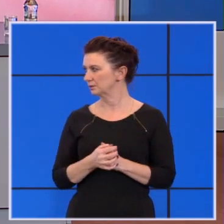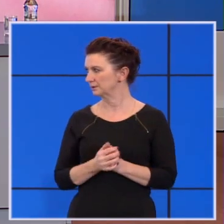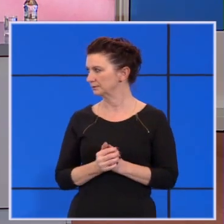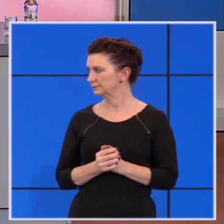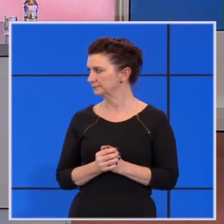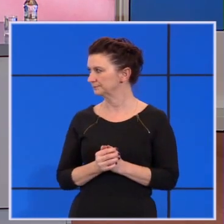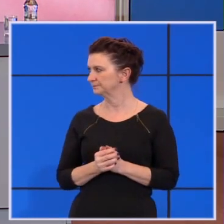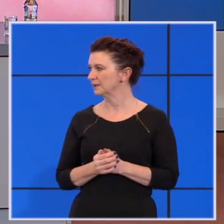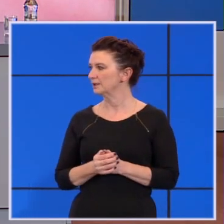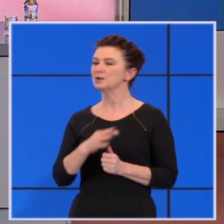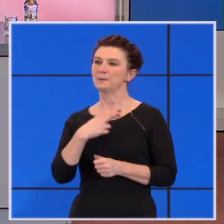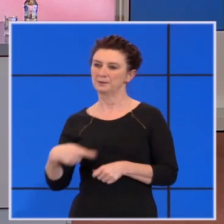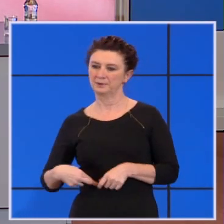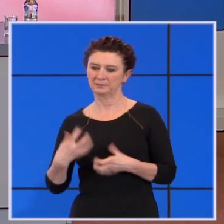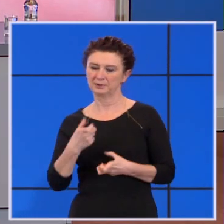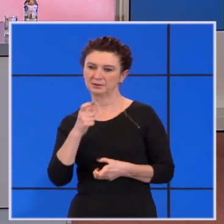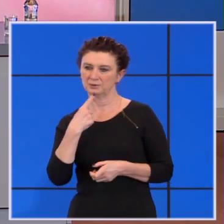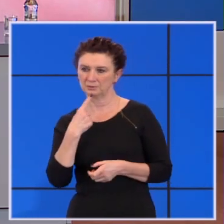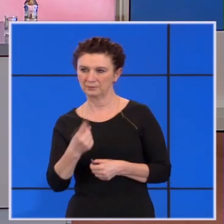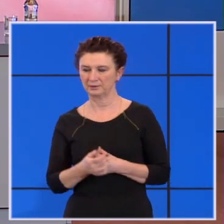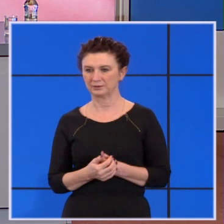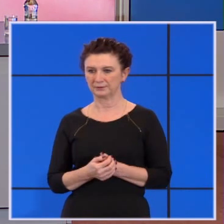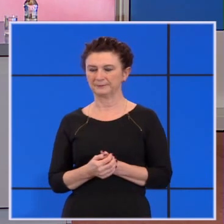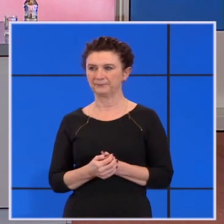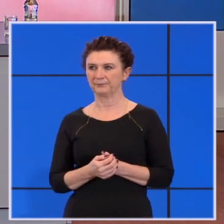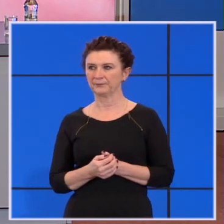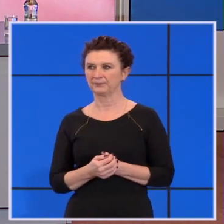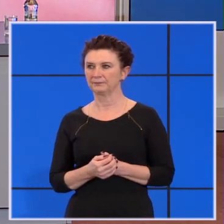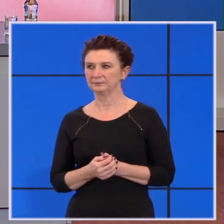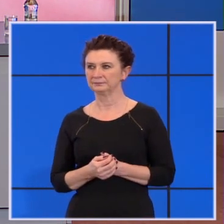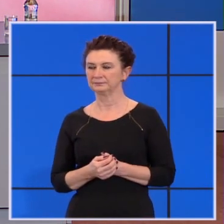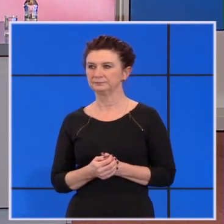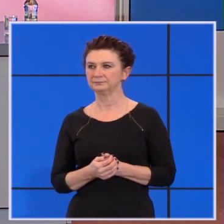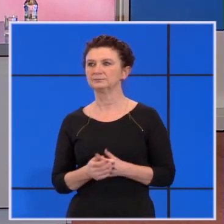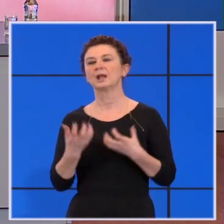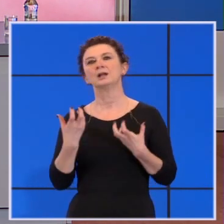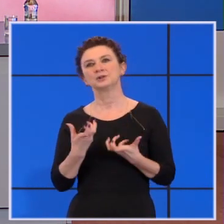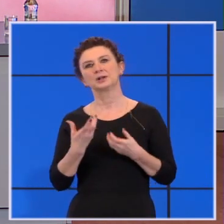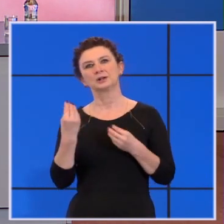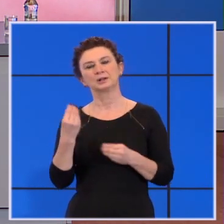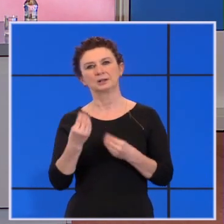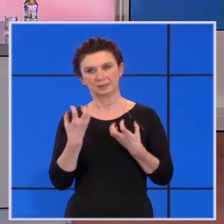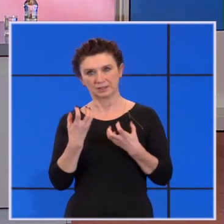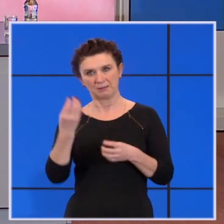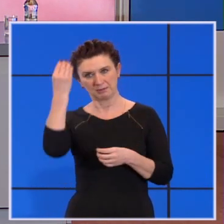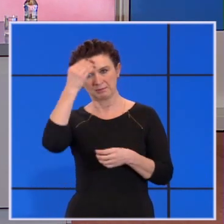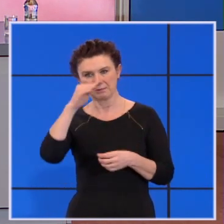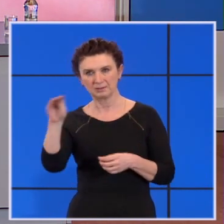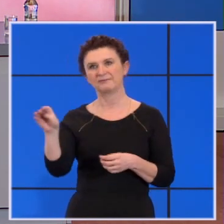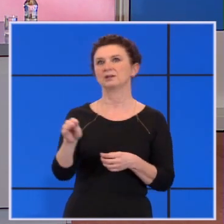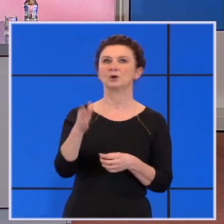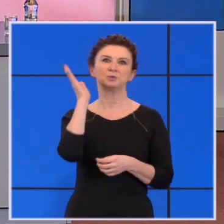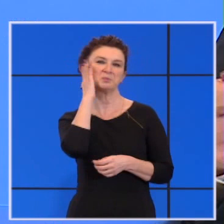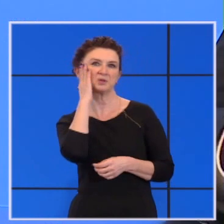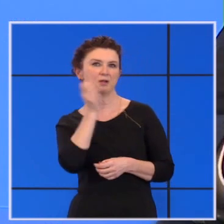Pani powiedzieć. Tak, jeszcze jedną informację, którą chciałabym za Państwa pośrednictwem przekazać mieszkańcom Warszawy, ale nie tylko